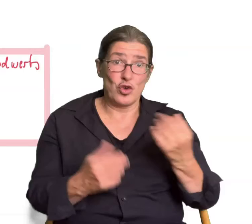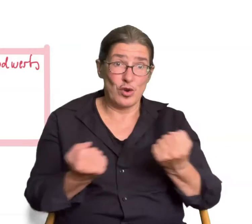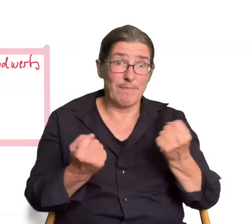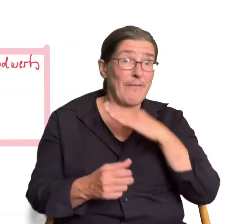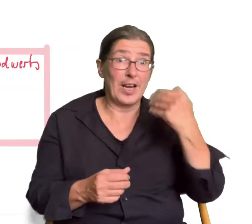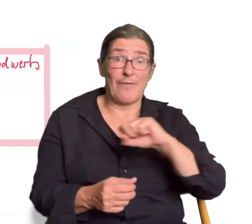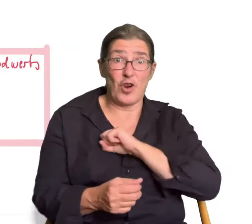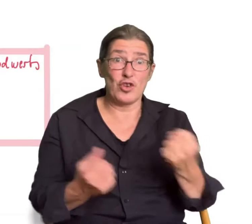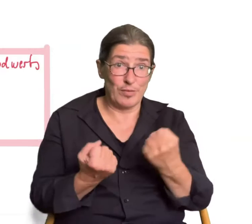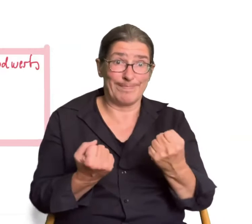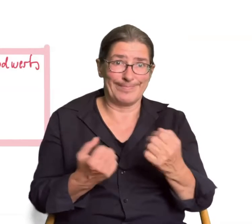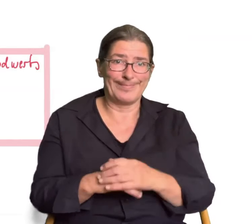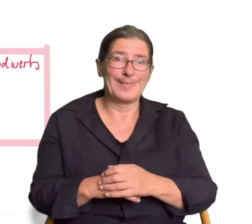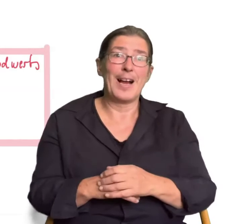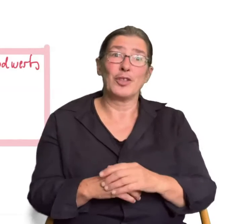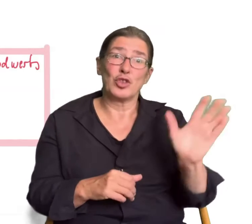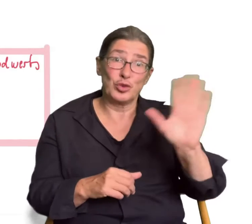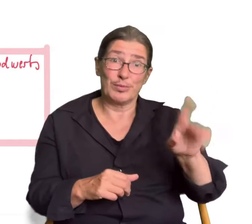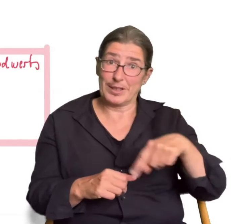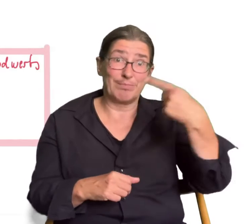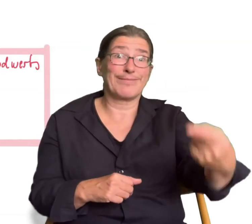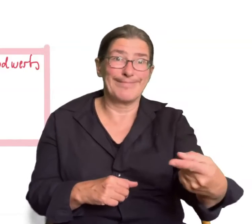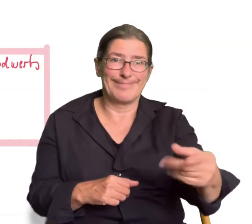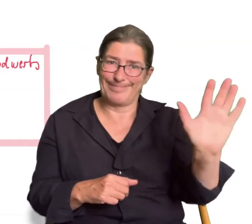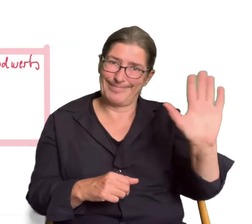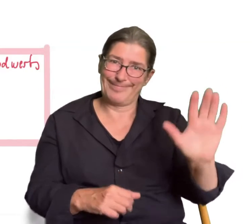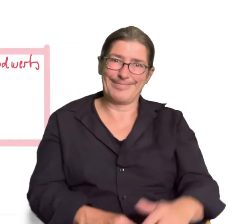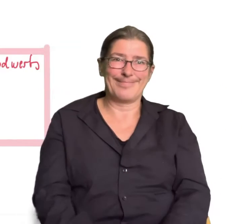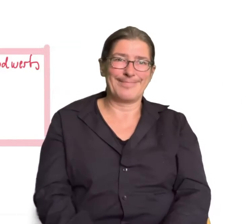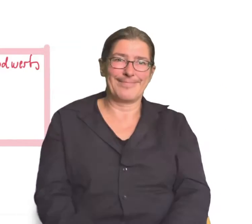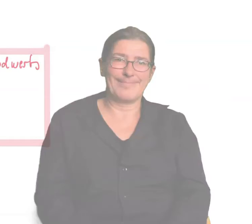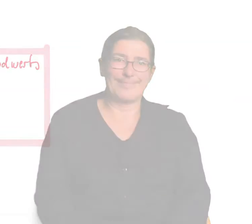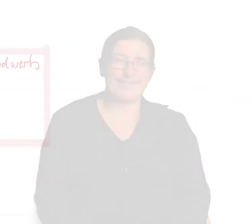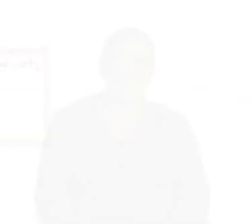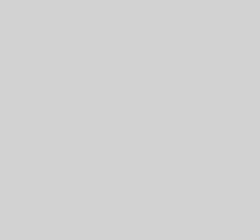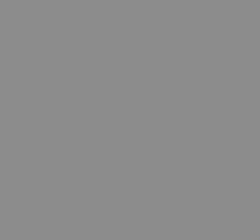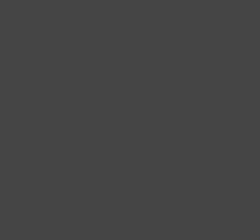viel Glück beim Üben und viel Erfolg dabei. Also, tschüss, bis zum nächsten Mal.